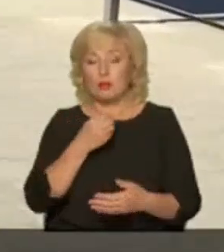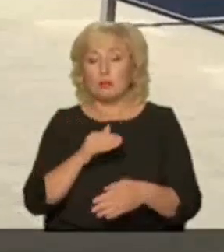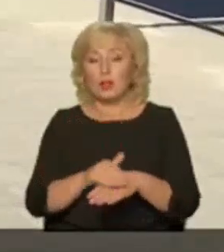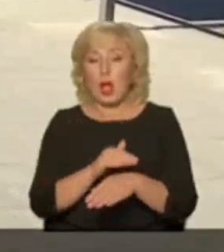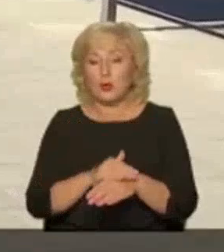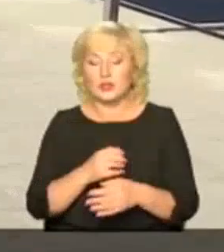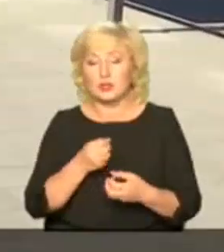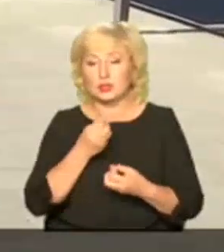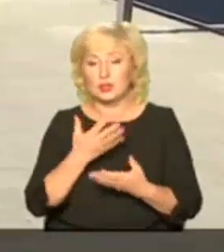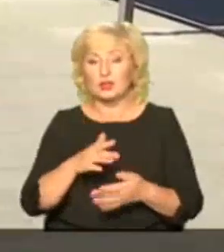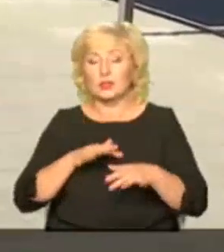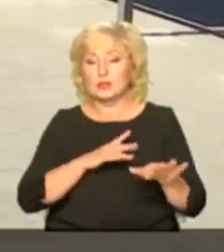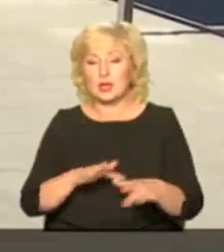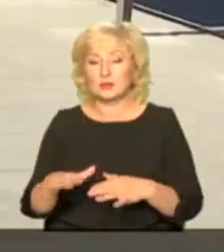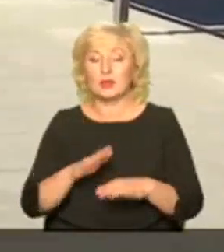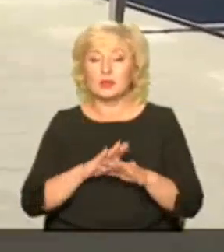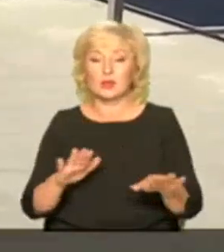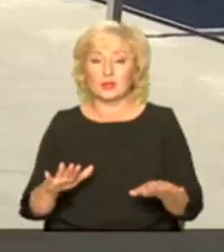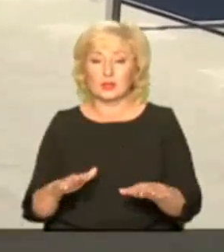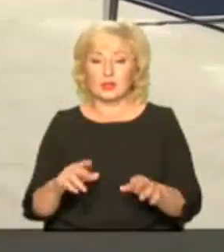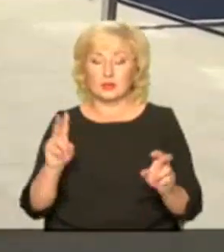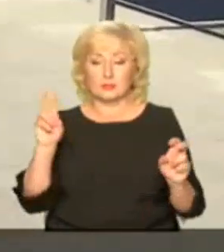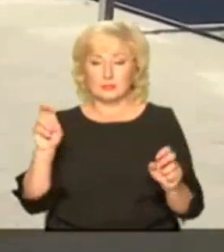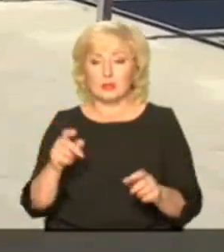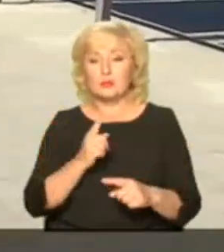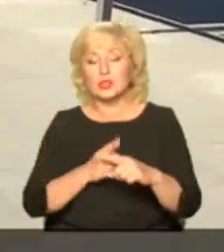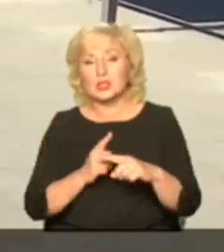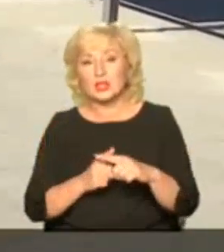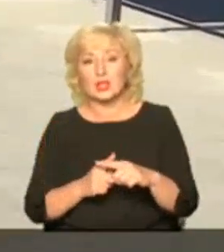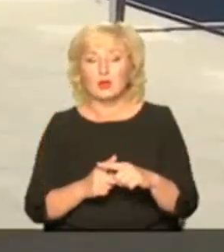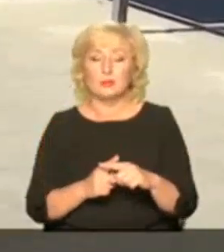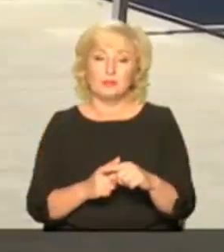Ми робили «Діти дітям», «Амбасадор дитинства» з позитивом, зі всіма